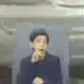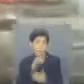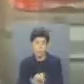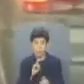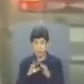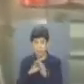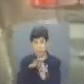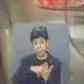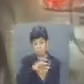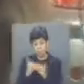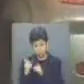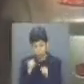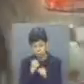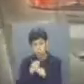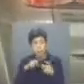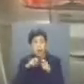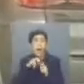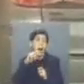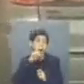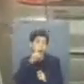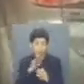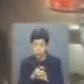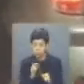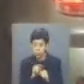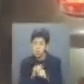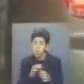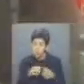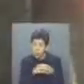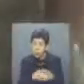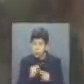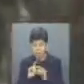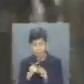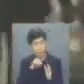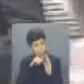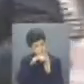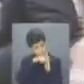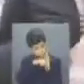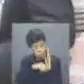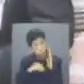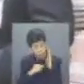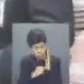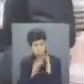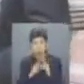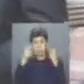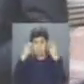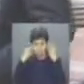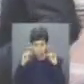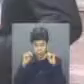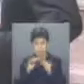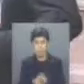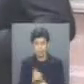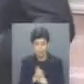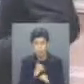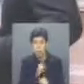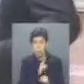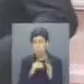แผนการลงพื้นที่ดูปัญหาน้ำหรือทัวร์นกขมิ้นค่ะตั้งแต่ต้นน้ำกลางน้ำและปลายน้ำของนายกรัฐมนตรีที่ลงพื้นที่ภ